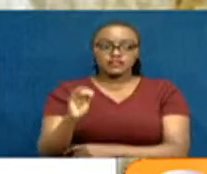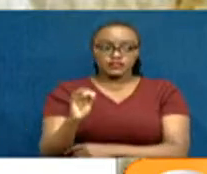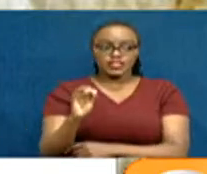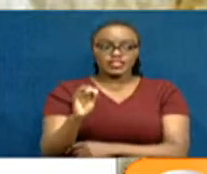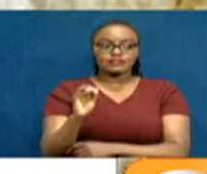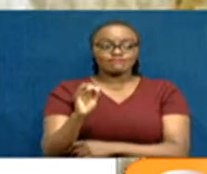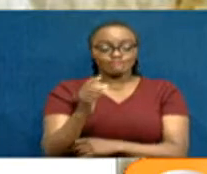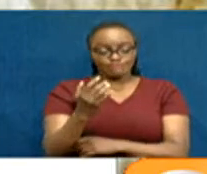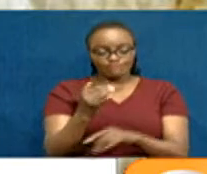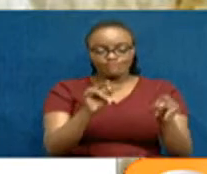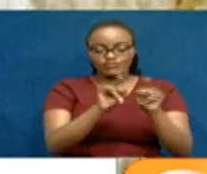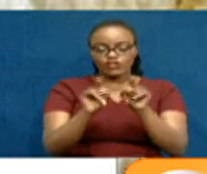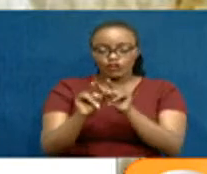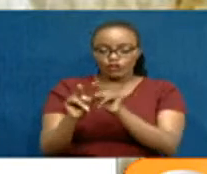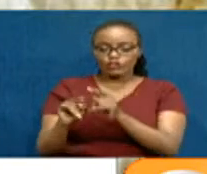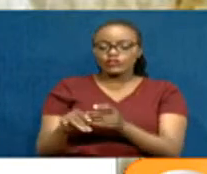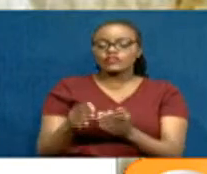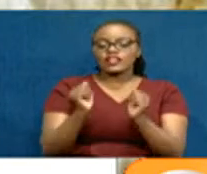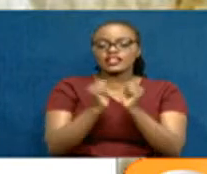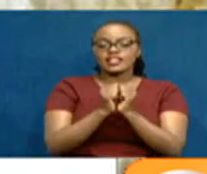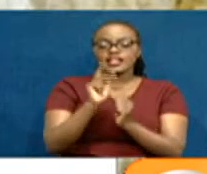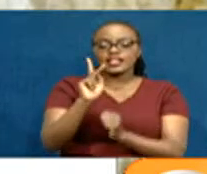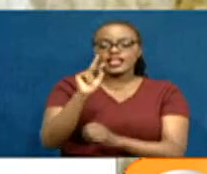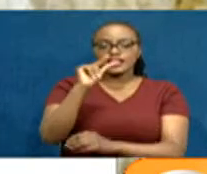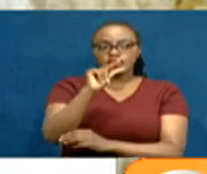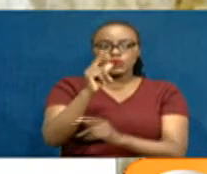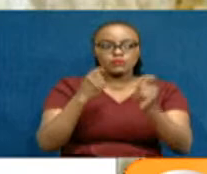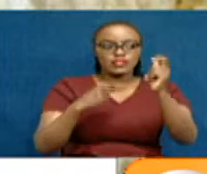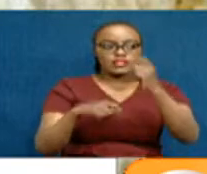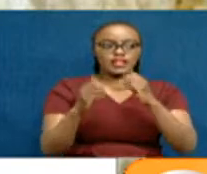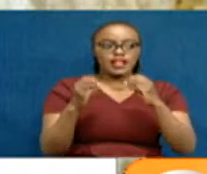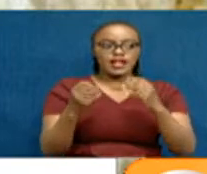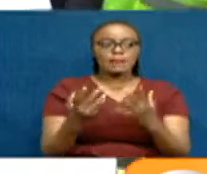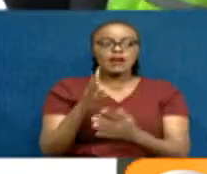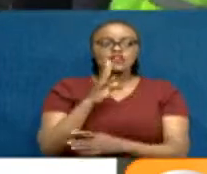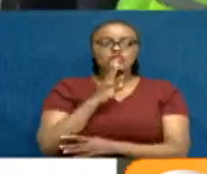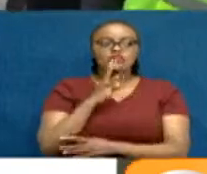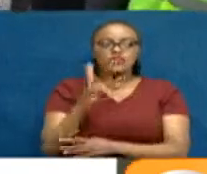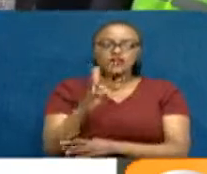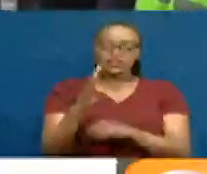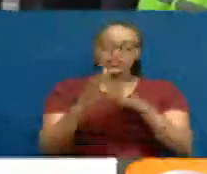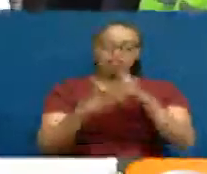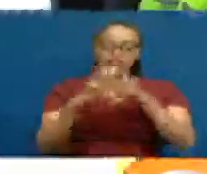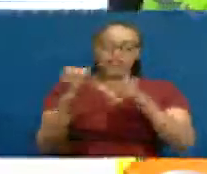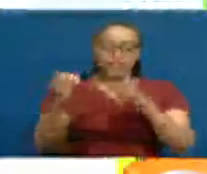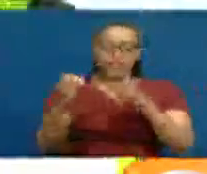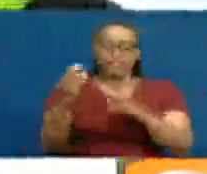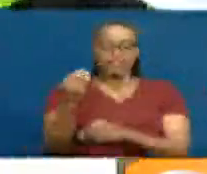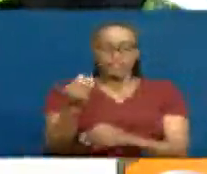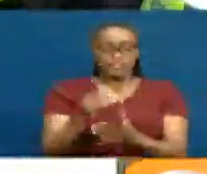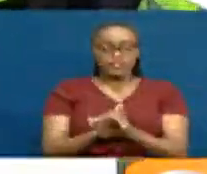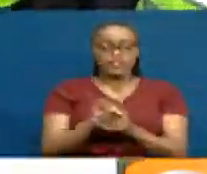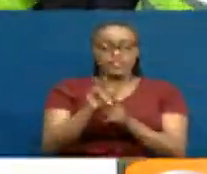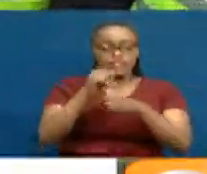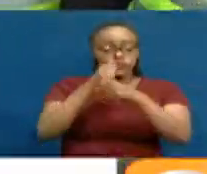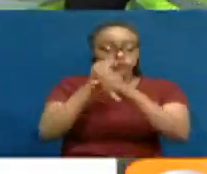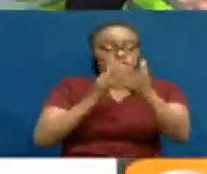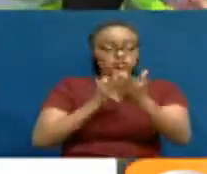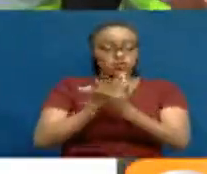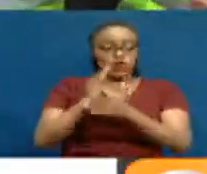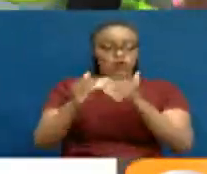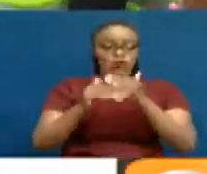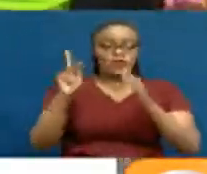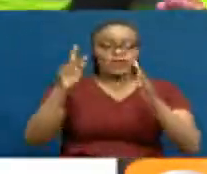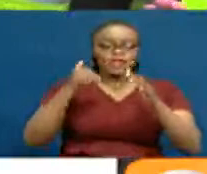250, huku pakiti ya kilo 10 ikiuzwa kwa shilingi 490. Na ili kuhakikisha kuwa